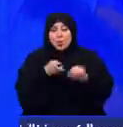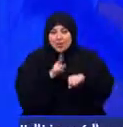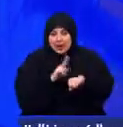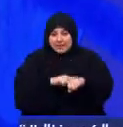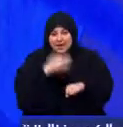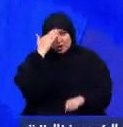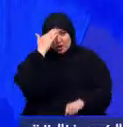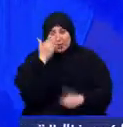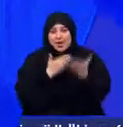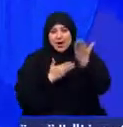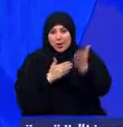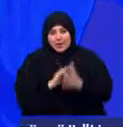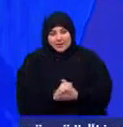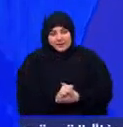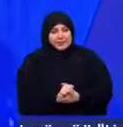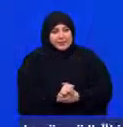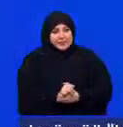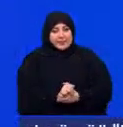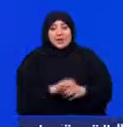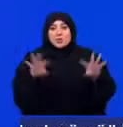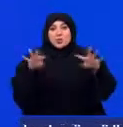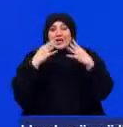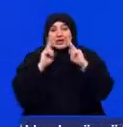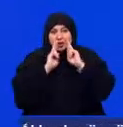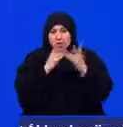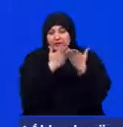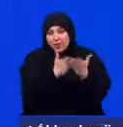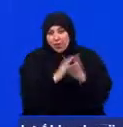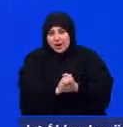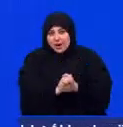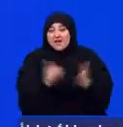شكرا جزيلا. شكرا دكتور. نعم مشاهدينا مستمعينا الأعزاء وصلنا إلى ختام.